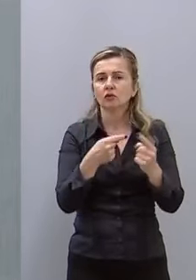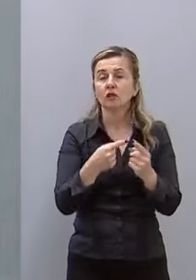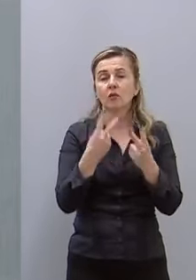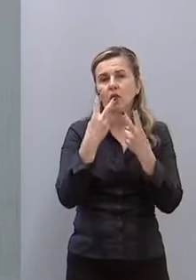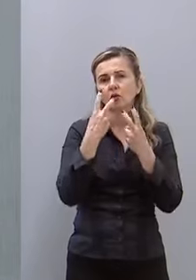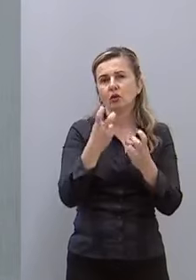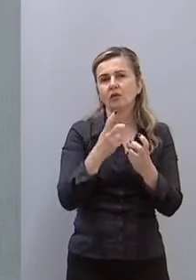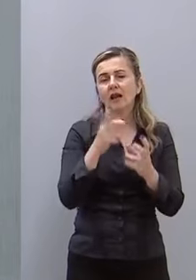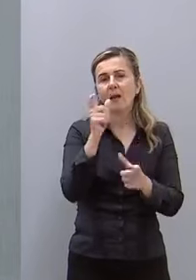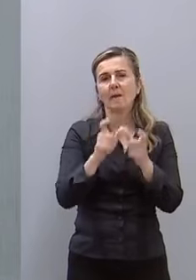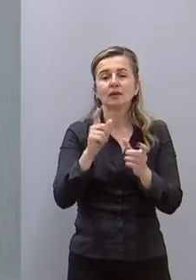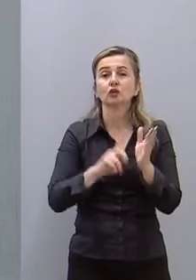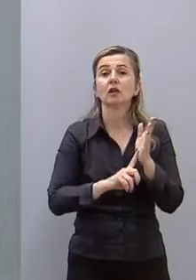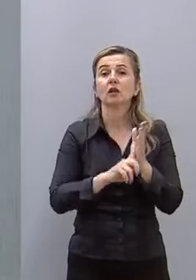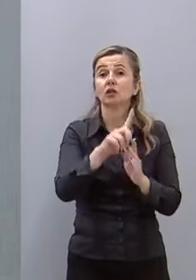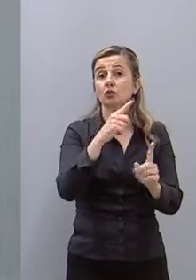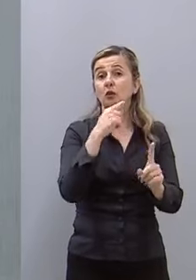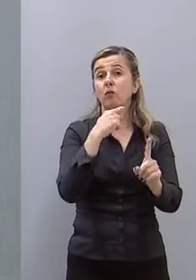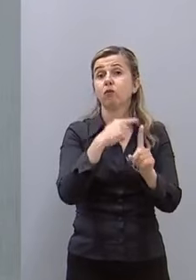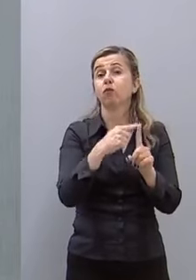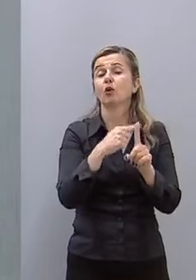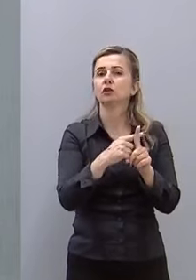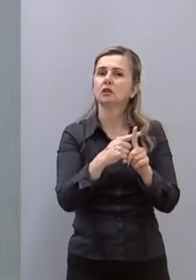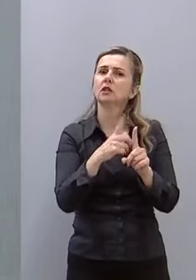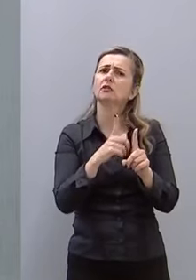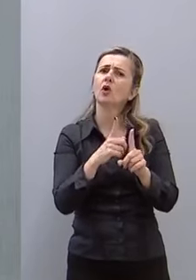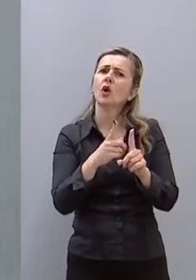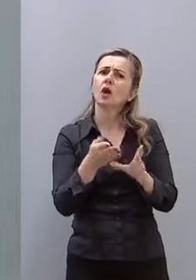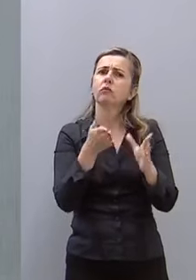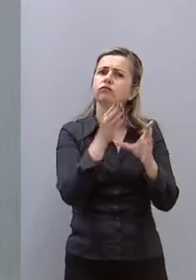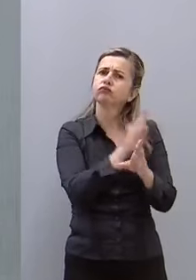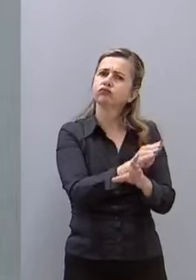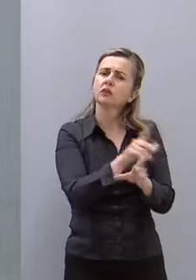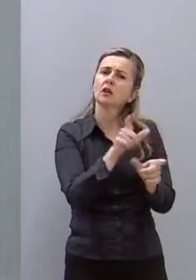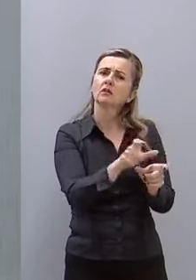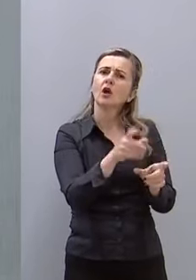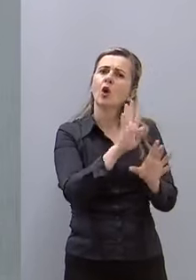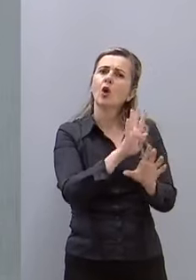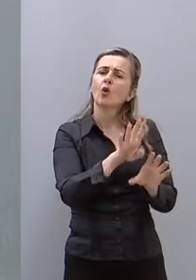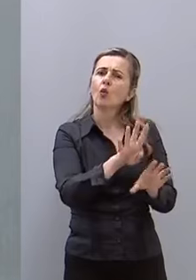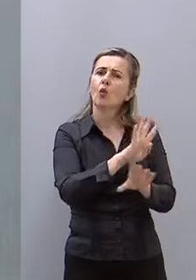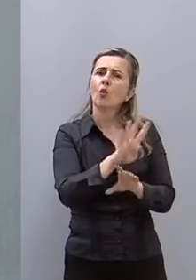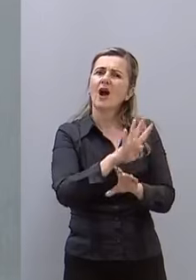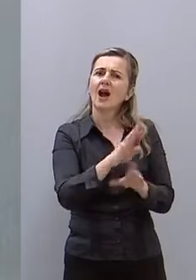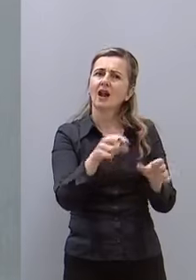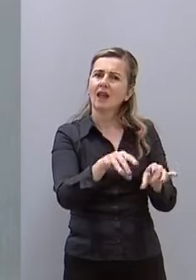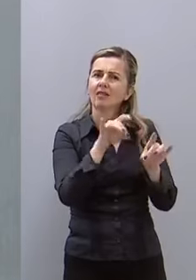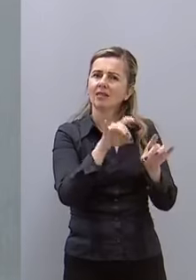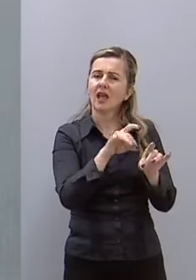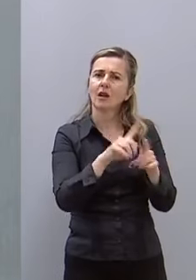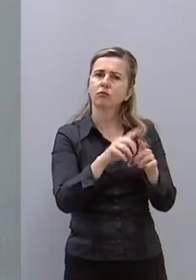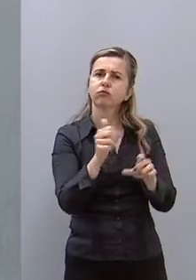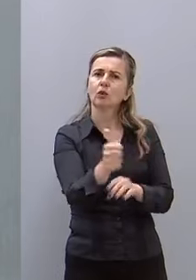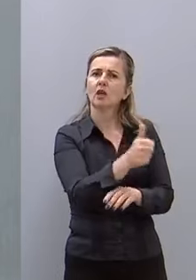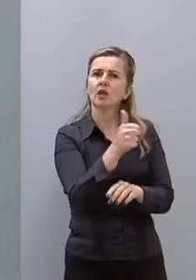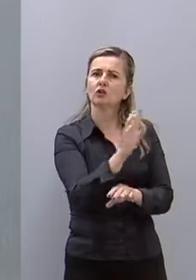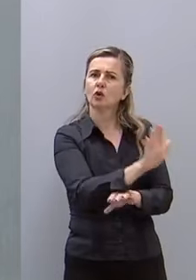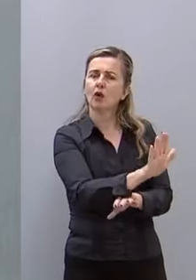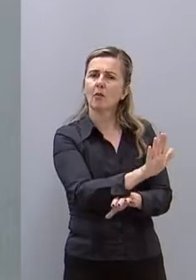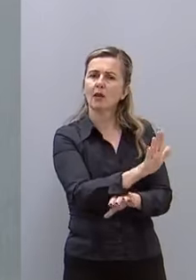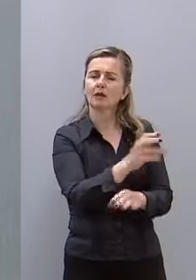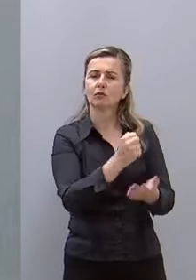positive che quindi noi mettiamo in quarantena e attuiamo le misure di isolamento che ci